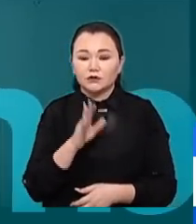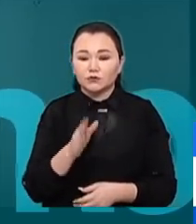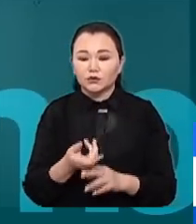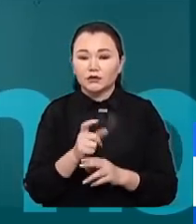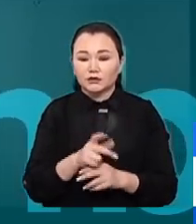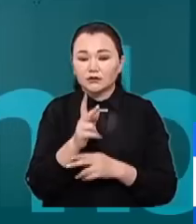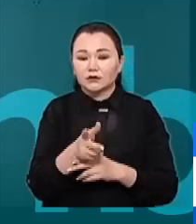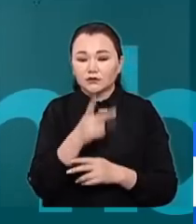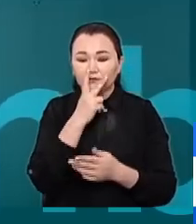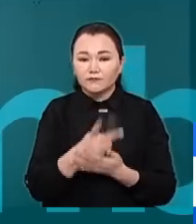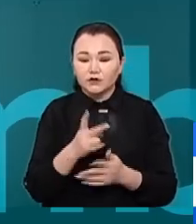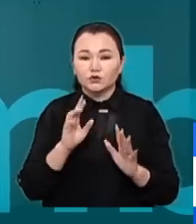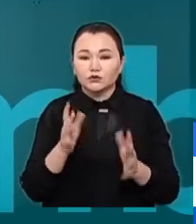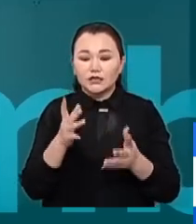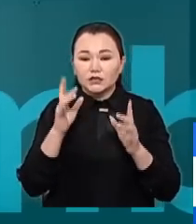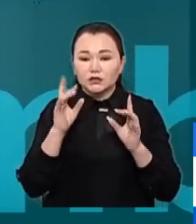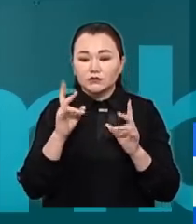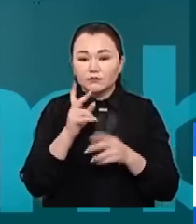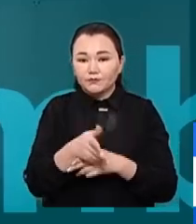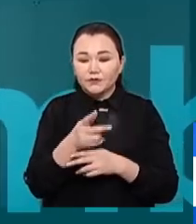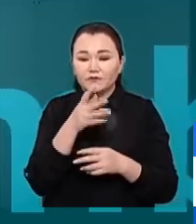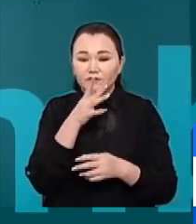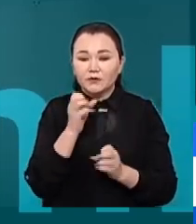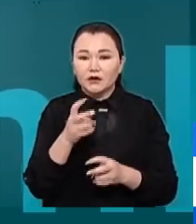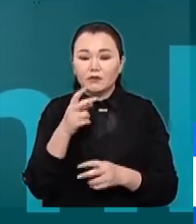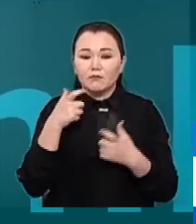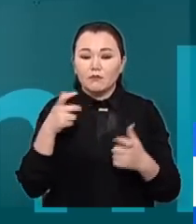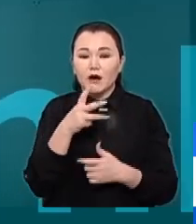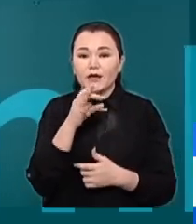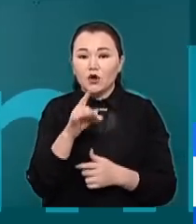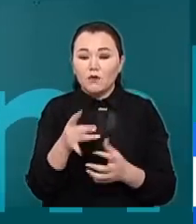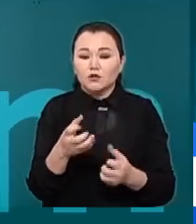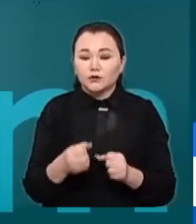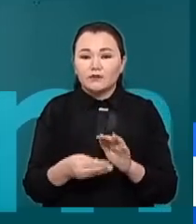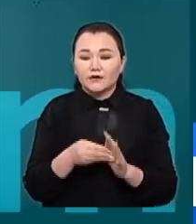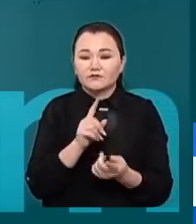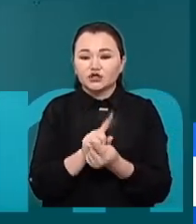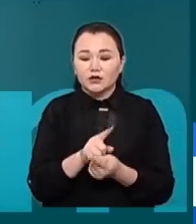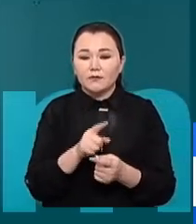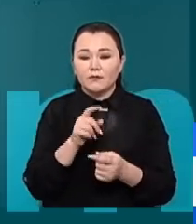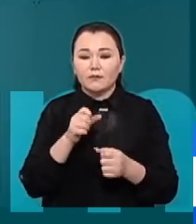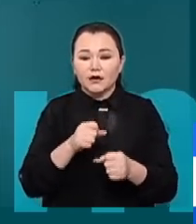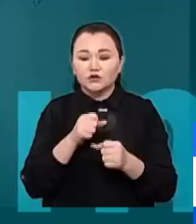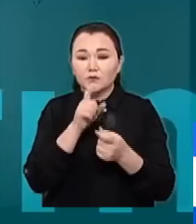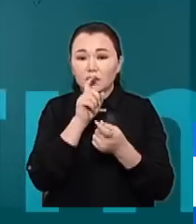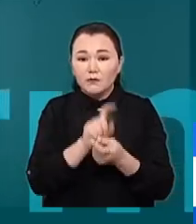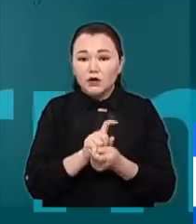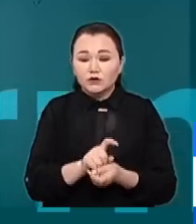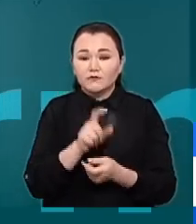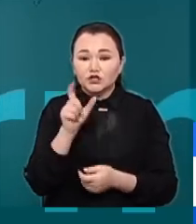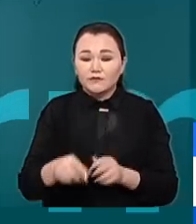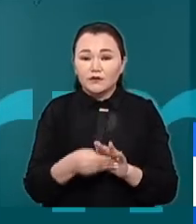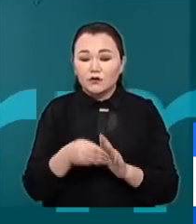на кадрах этого резонансного видео запечатлен момент как майор получивший взятку встречает борцов с коррупцией Оказывается